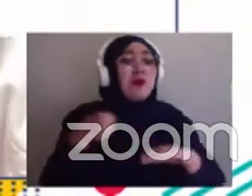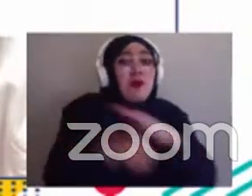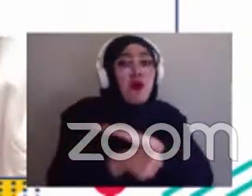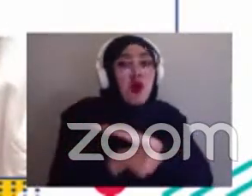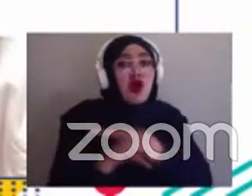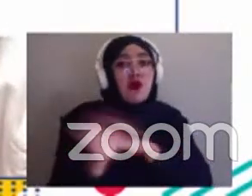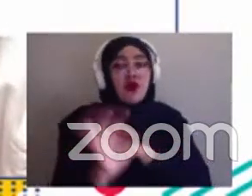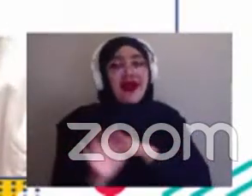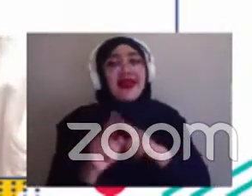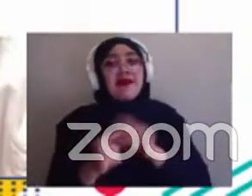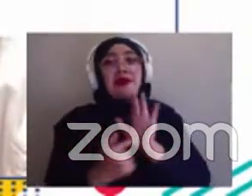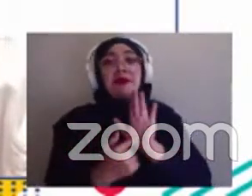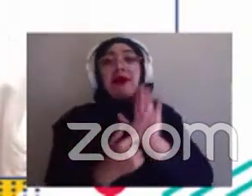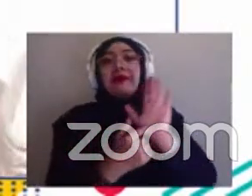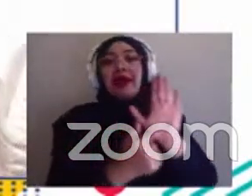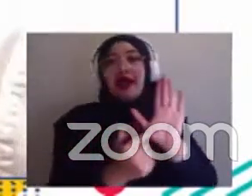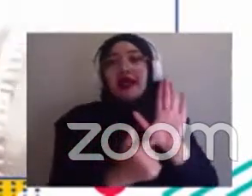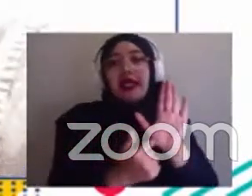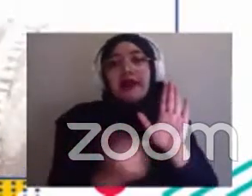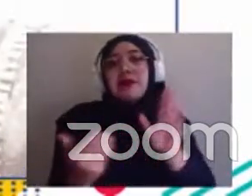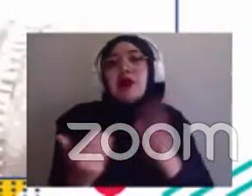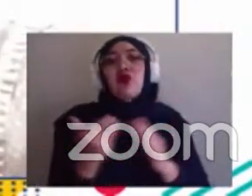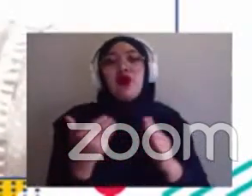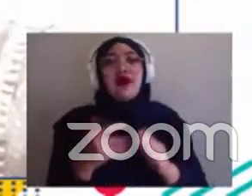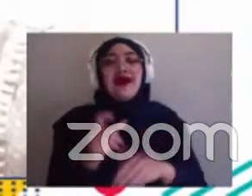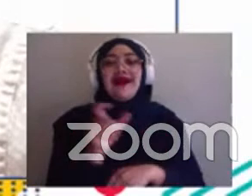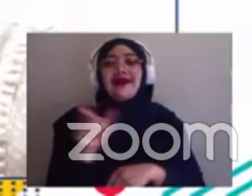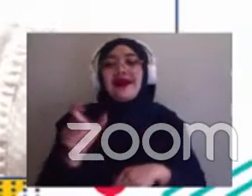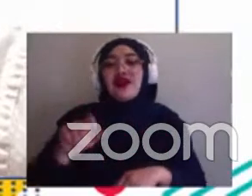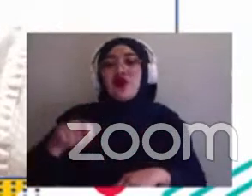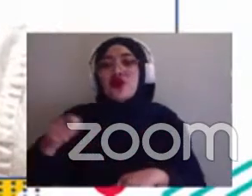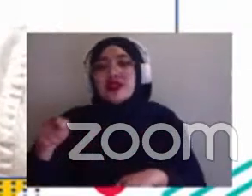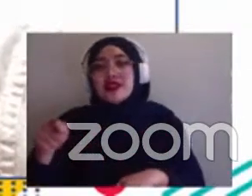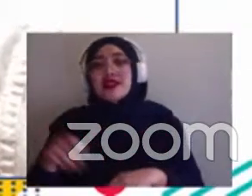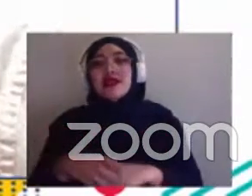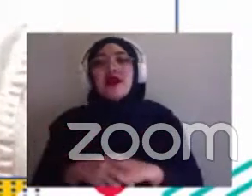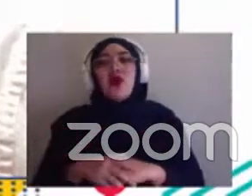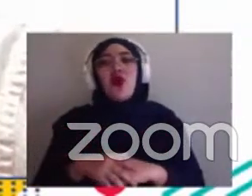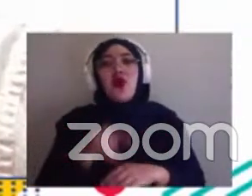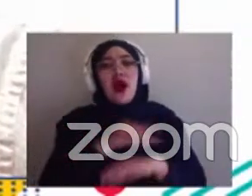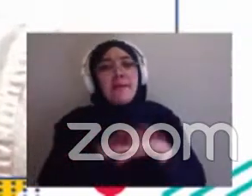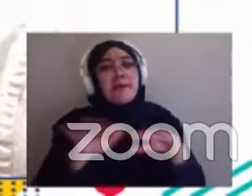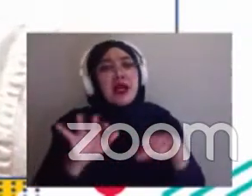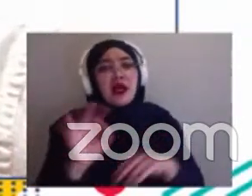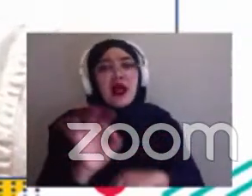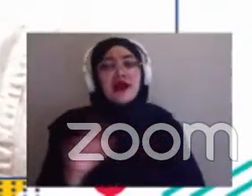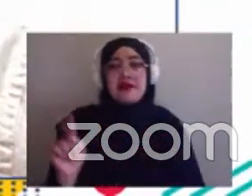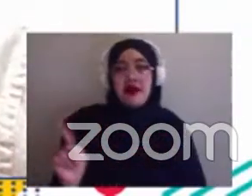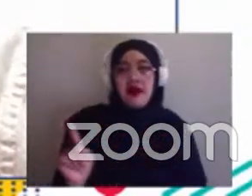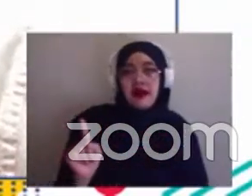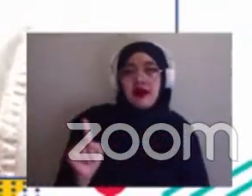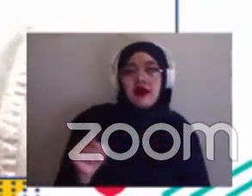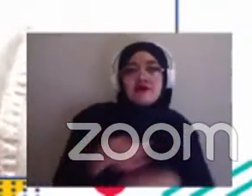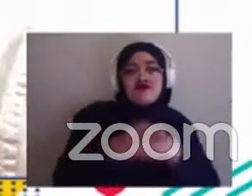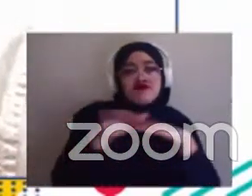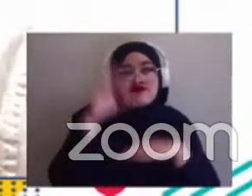memperlihatkan berbagai dan menemukan berbagai lubang securities di